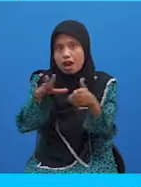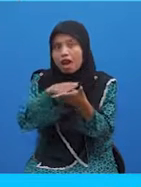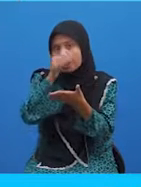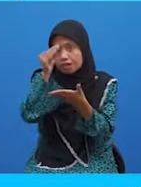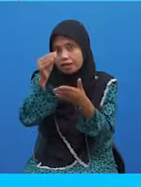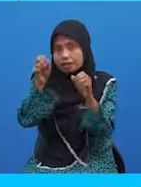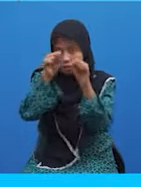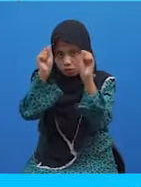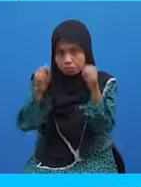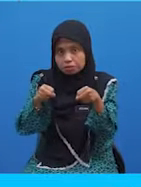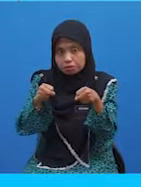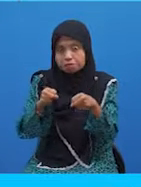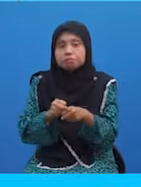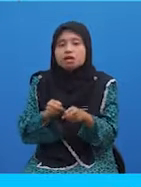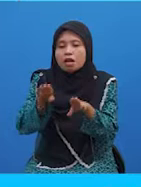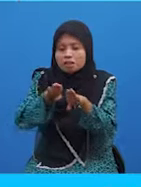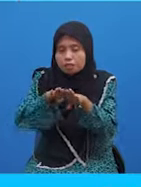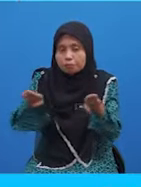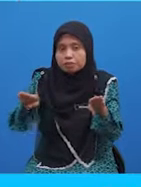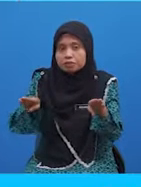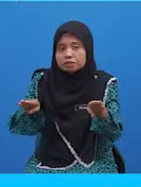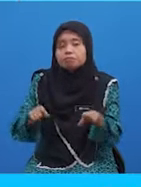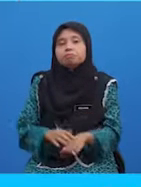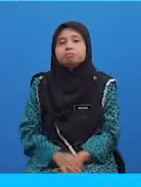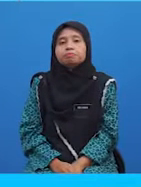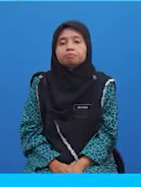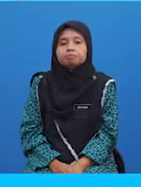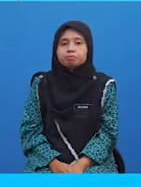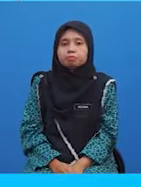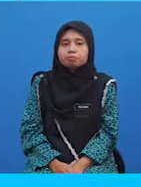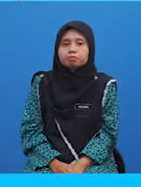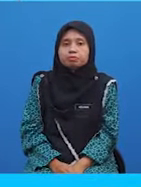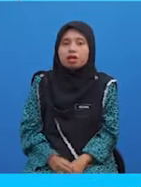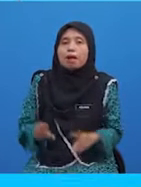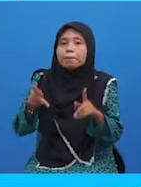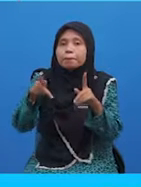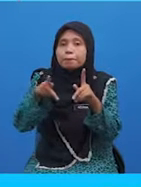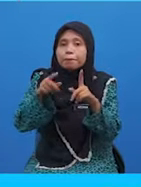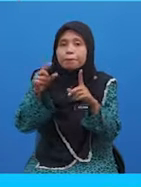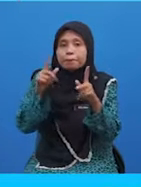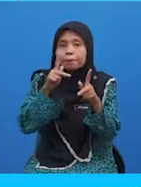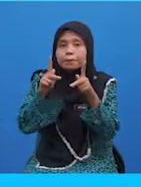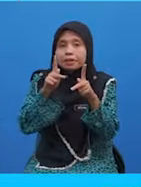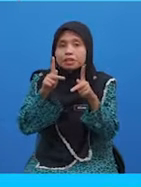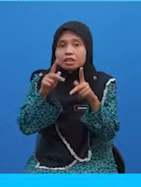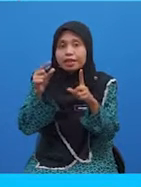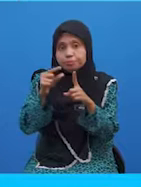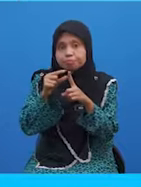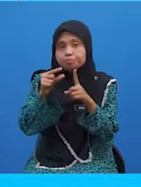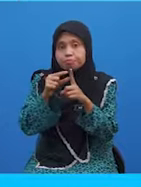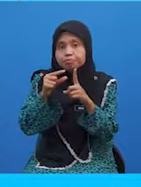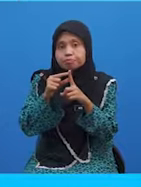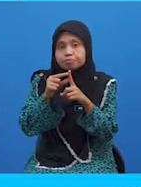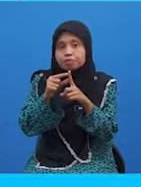majmuk yang dieja terpisah bagi mata pelajaran. perkataan kata majmuk bagi unsur